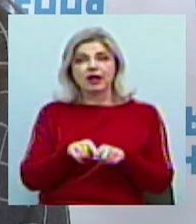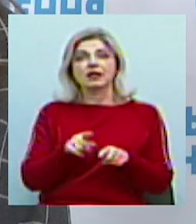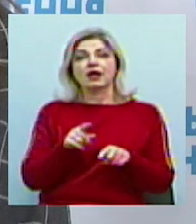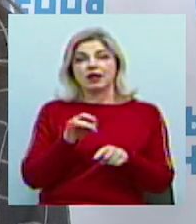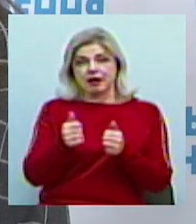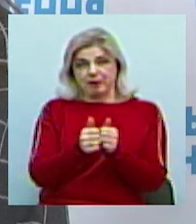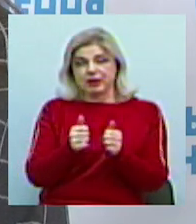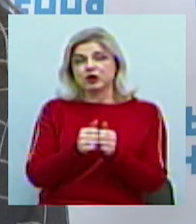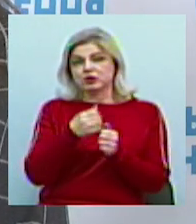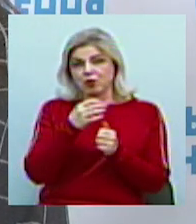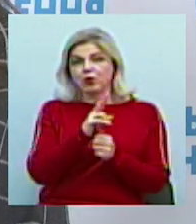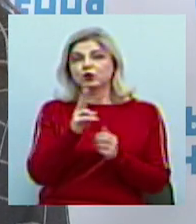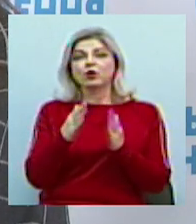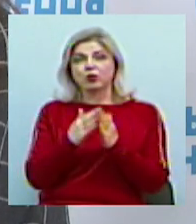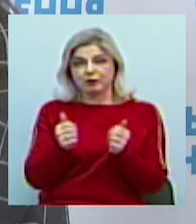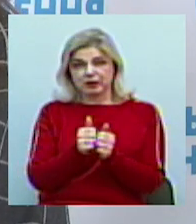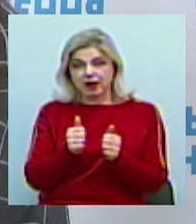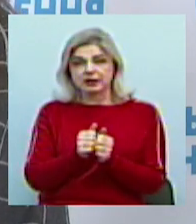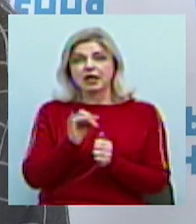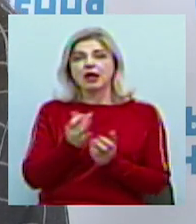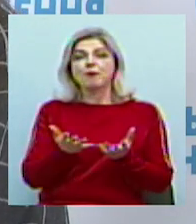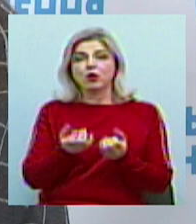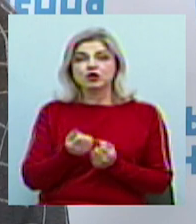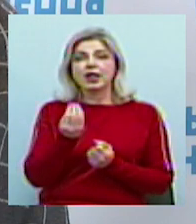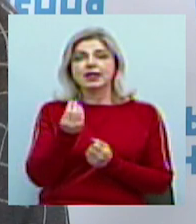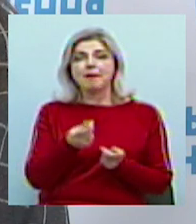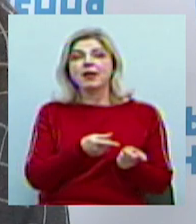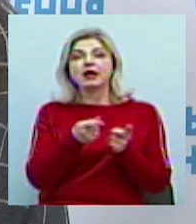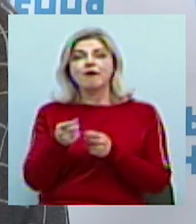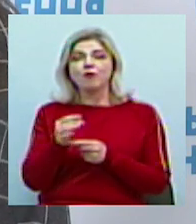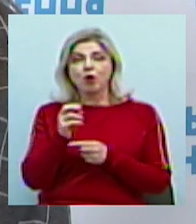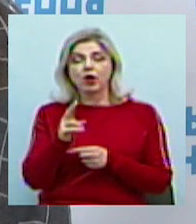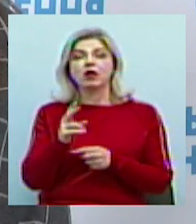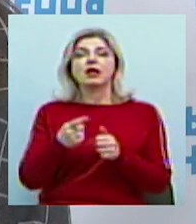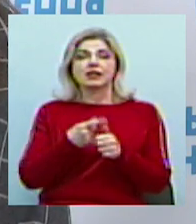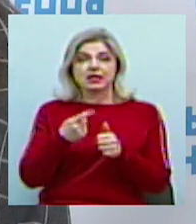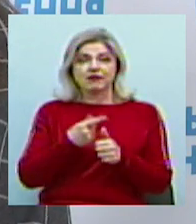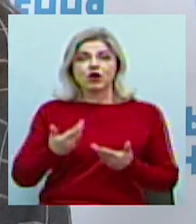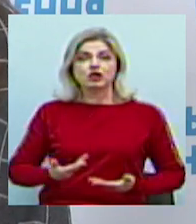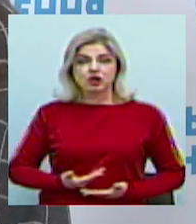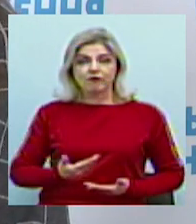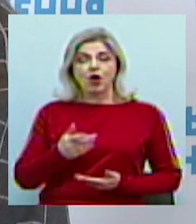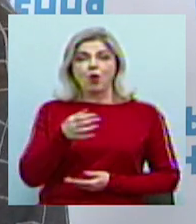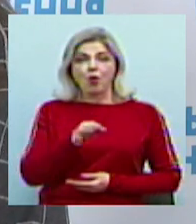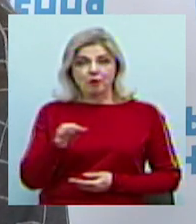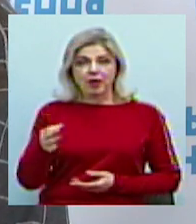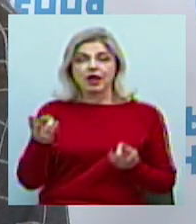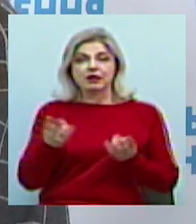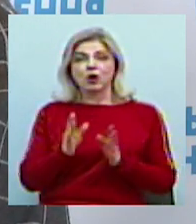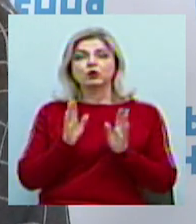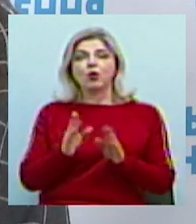найближчого, і отримати грошовий переказ, він називається «Швидка копійка». Потрібен лише паспорт